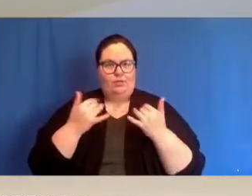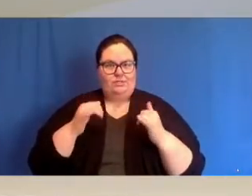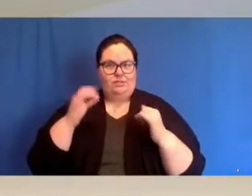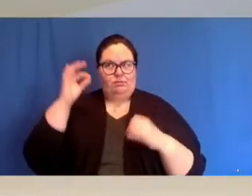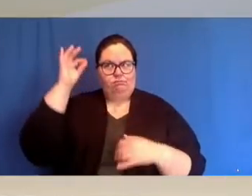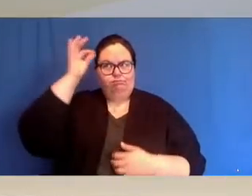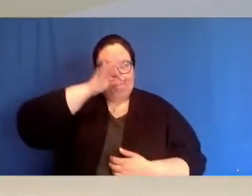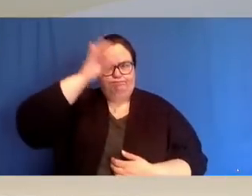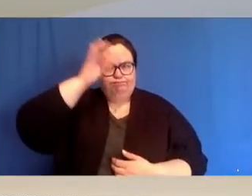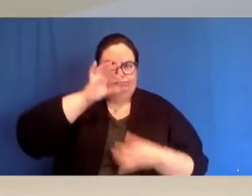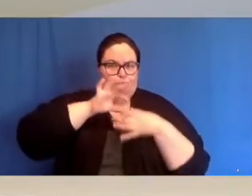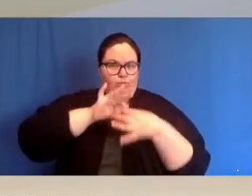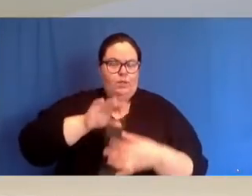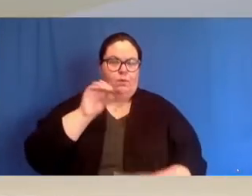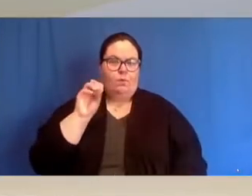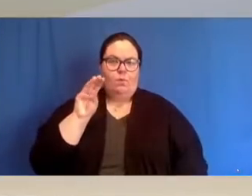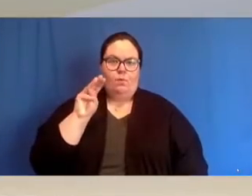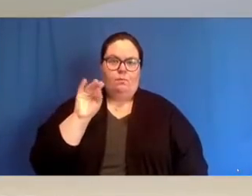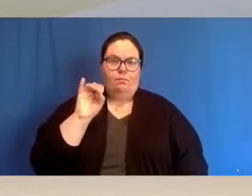about Omicron.